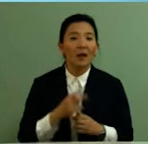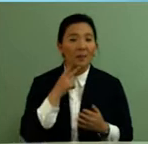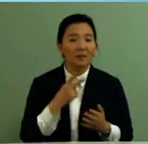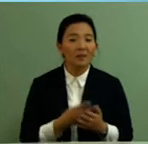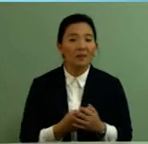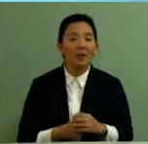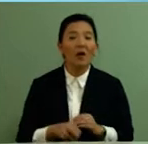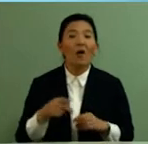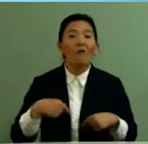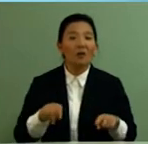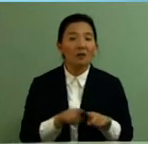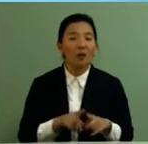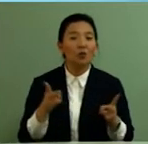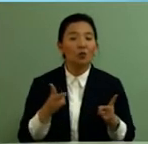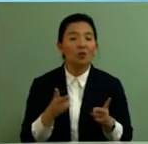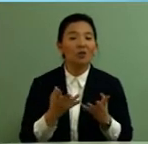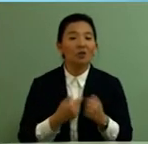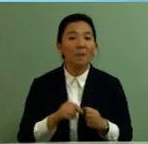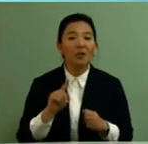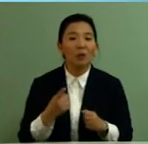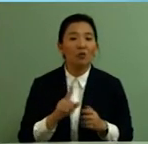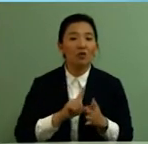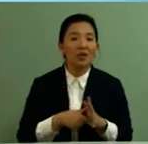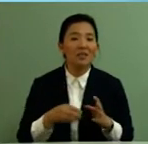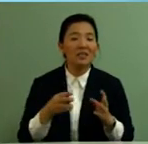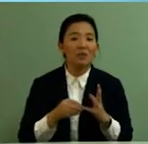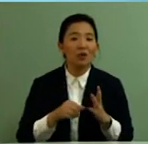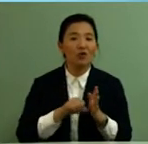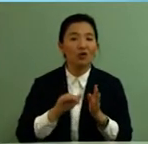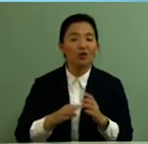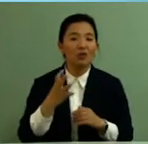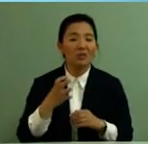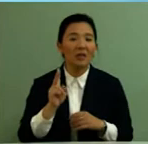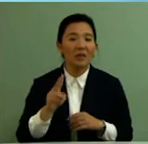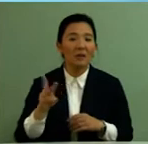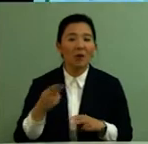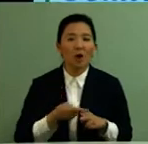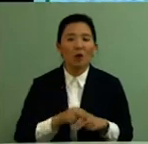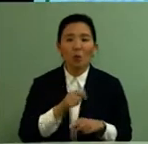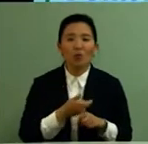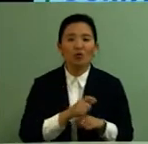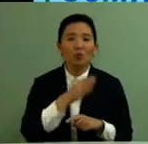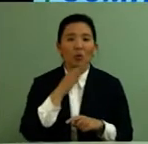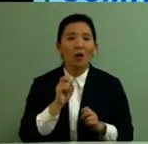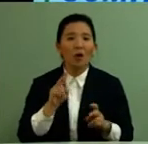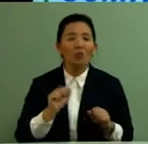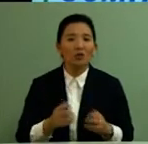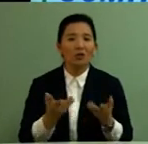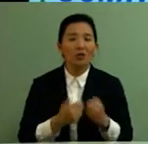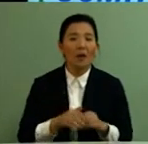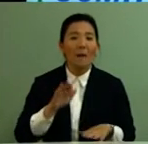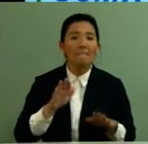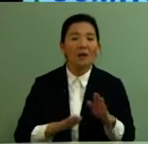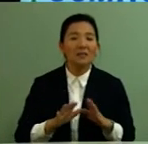Посмотрели? Вот так можно решить, потому что радиус Земли 6400 километров, это очень много. Как мы можем рассчитать?